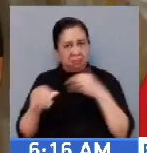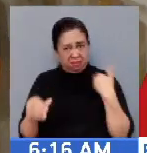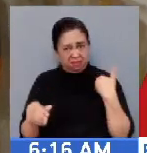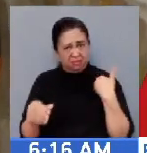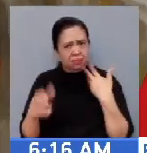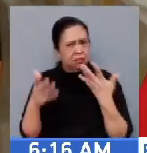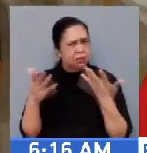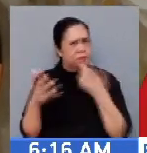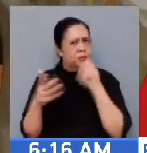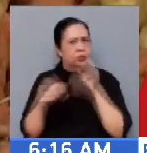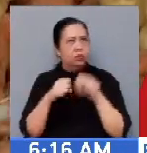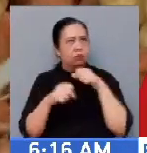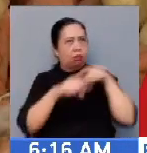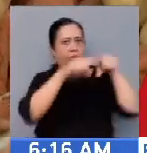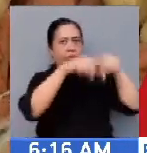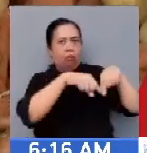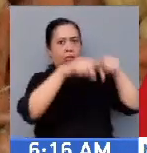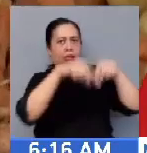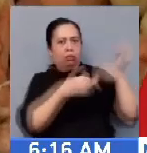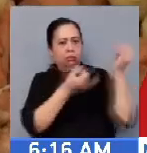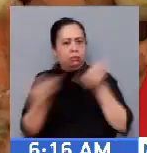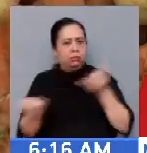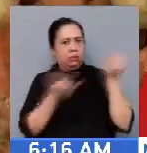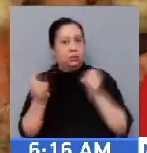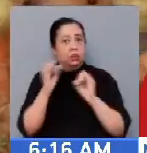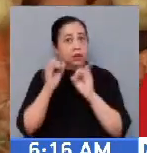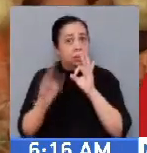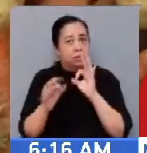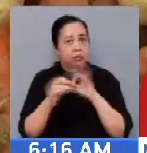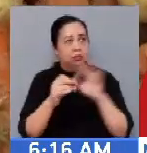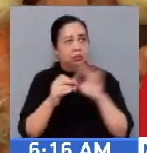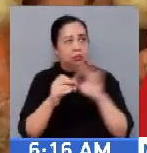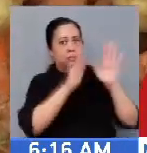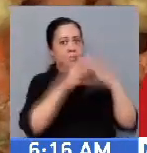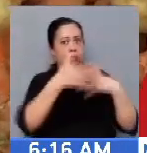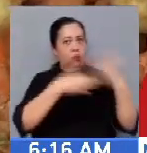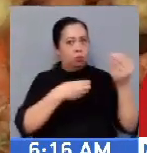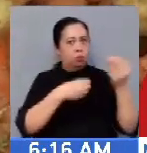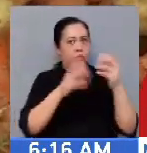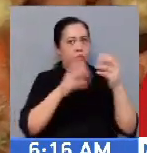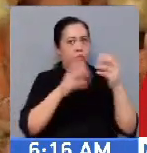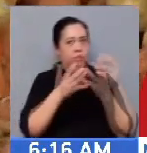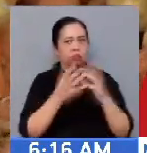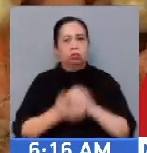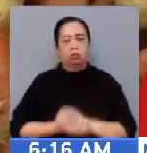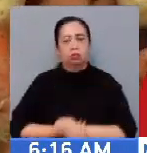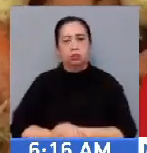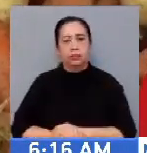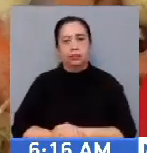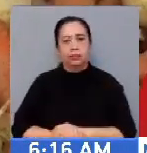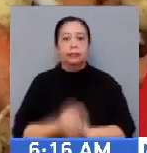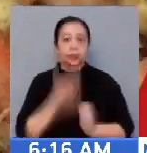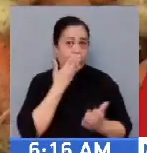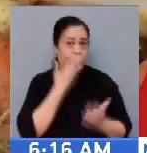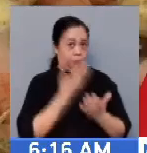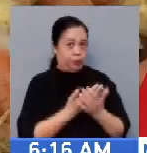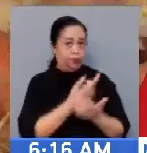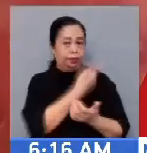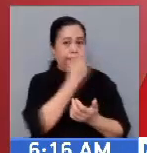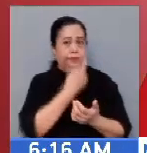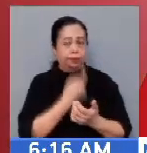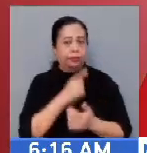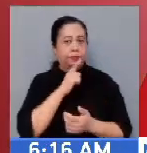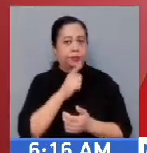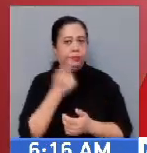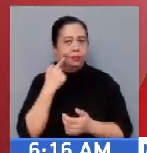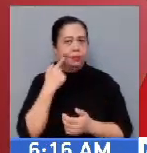sa pag-import kung sakaling nagkakaroon nga ho ng kakulangan sa buong mundo? Yes, ma'am. Magandang tanong po yan, ma'am. No? Actually, ma'am, sinisimula na